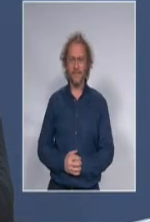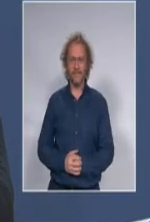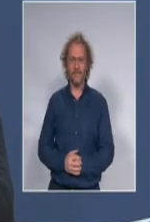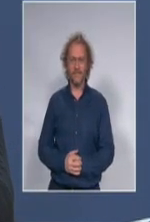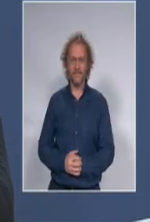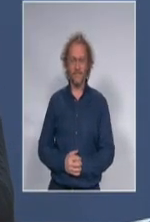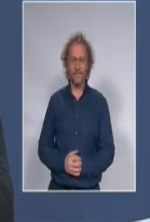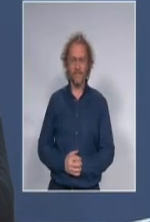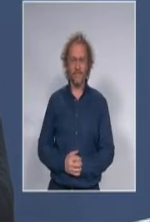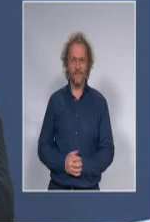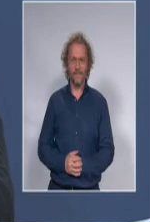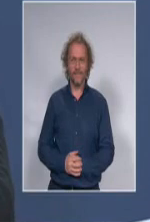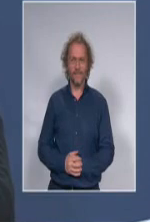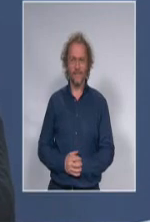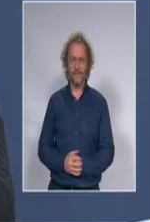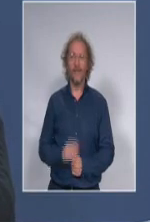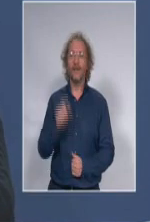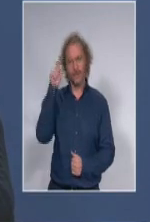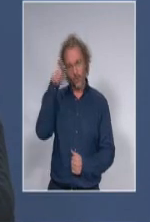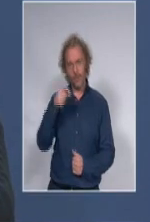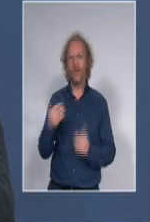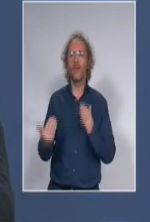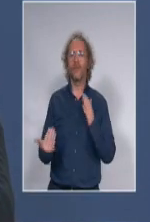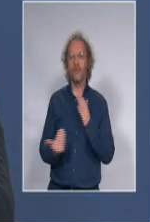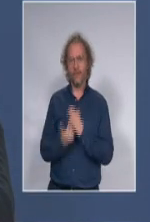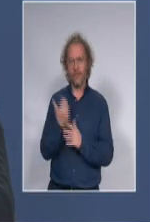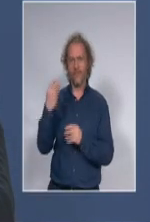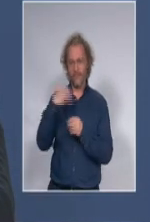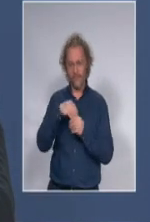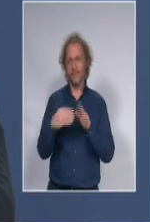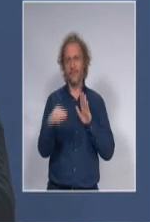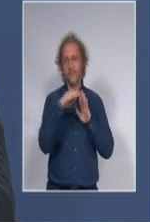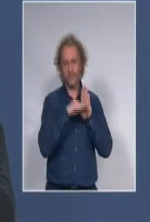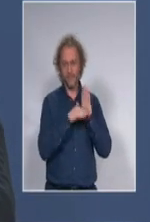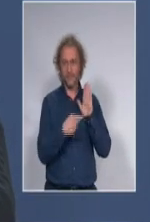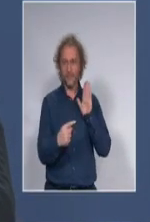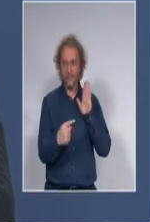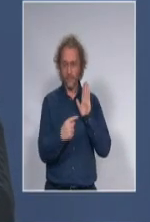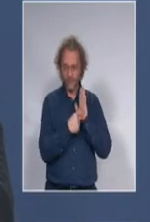Sutra se uvode nove mere. Sem ove za zabranu putničkog saobraćaja,